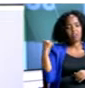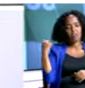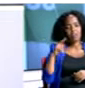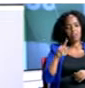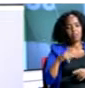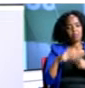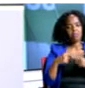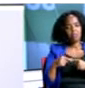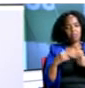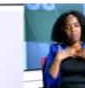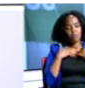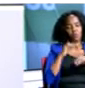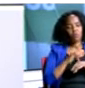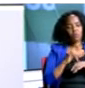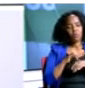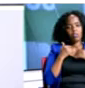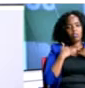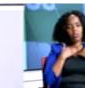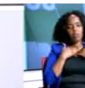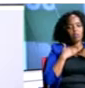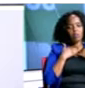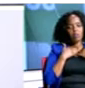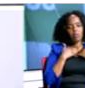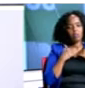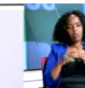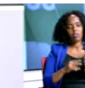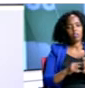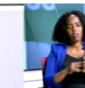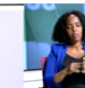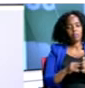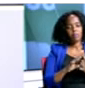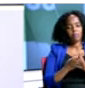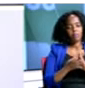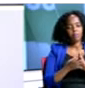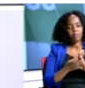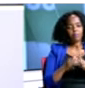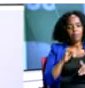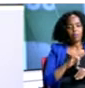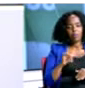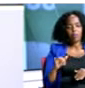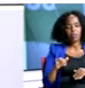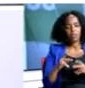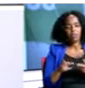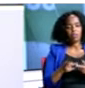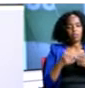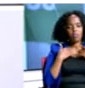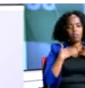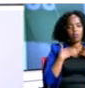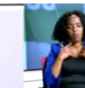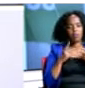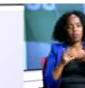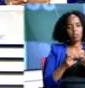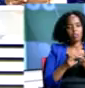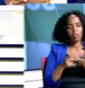demte jirtamo tuttuttajirtamo nama kasi jirtamo fakken nabi ken kes iddonni tukjedan akasi bakakasi yojedan iddon akasi